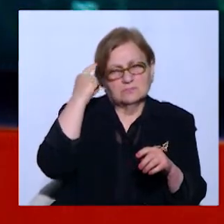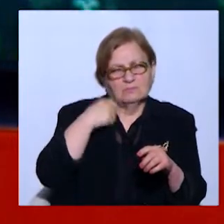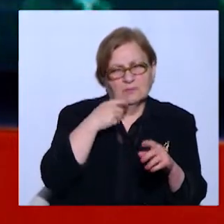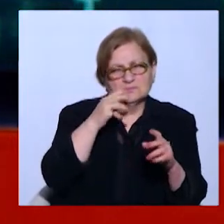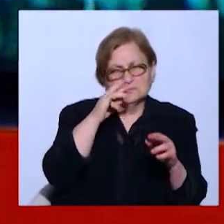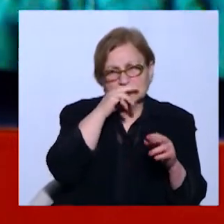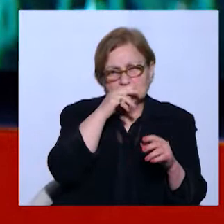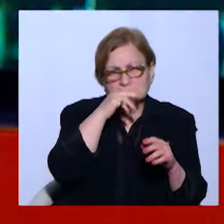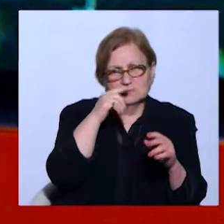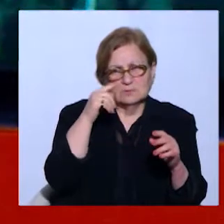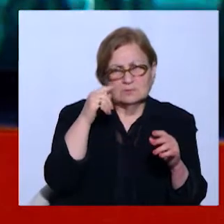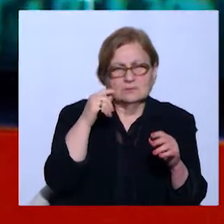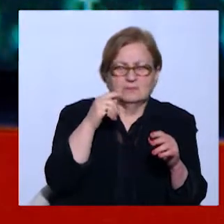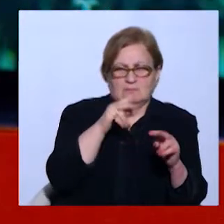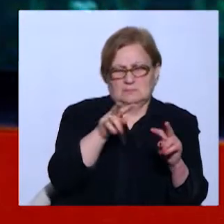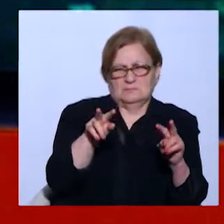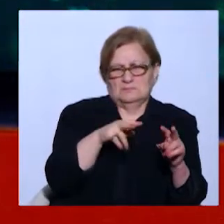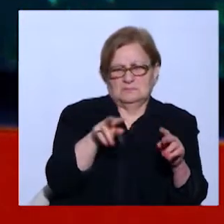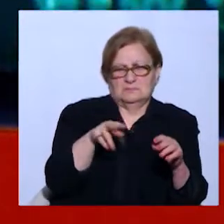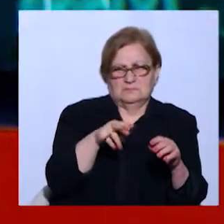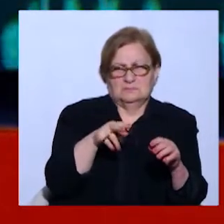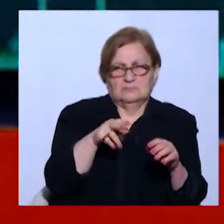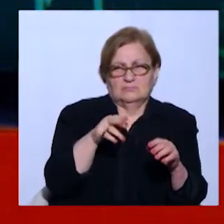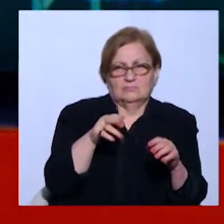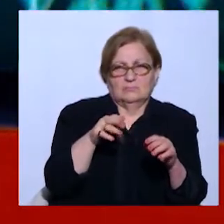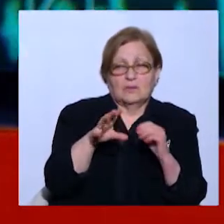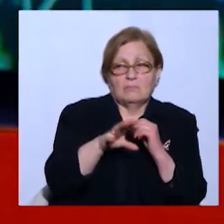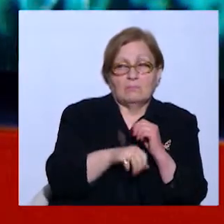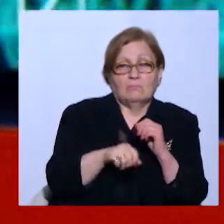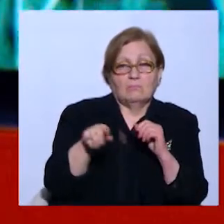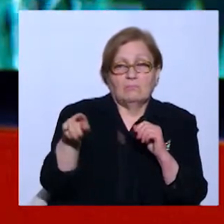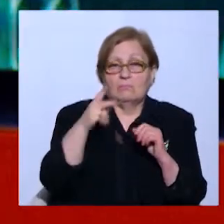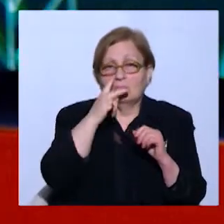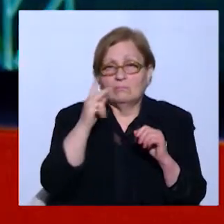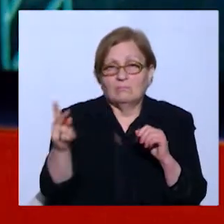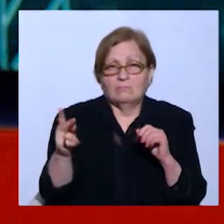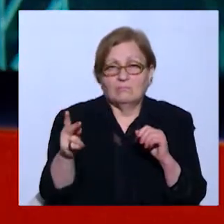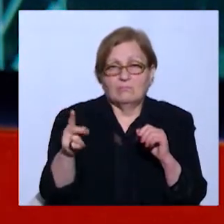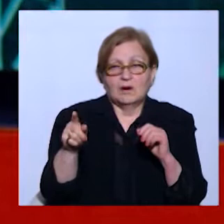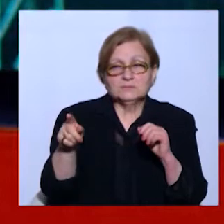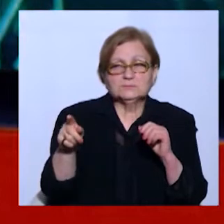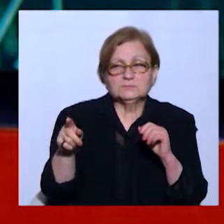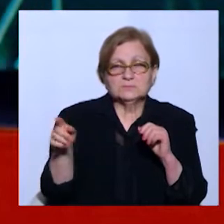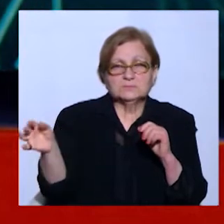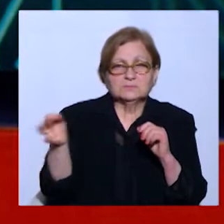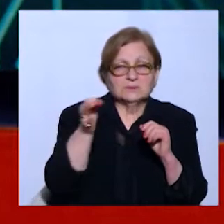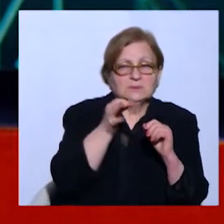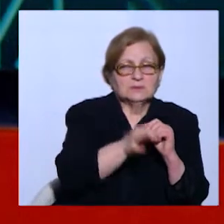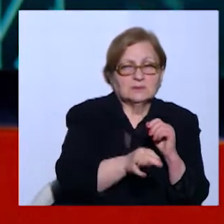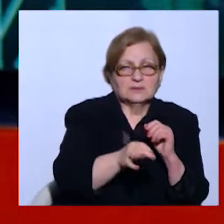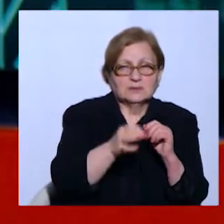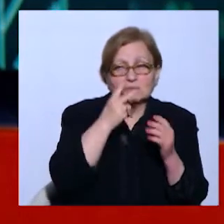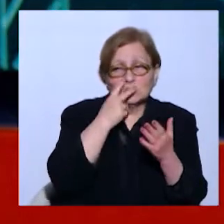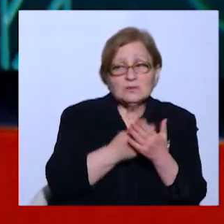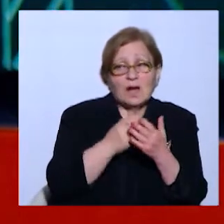ნუ გაგიზნელდა ცოტა ამოცანის ამოხსნა. პასუხს რო ნახავ, პასუხი რაღაცად მიგანიშნებს კიდევაც, რომ რა გზით წახვიდე და